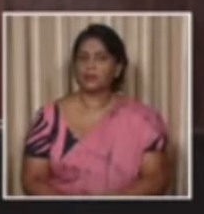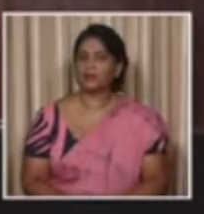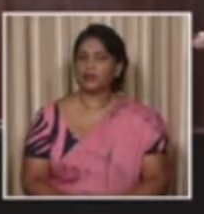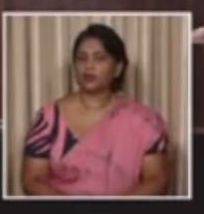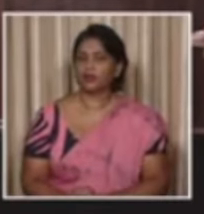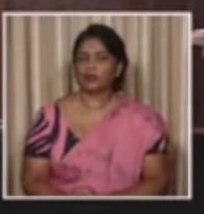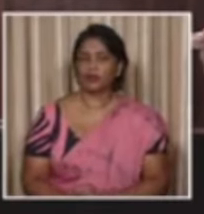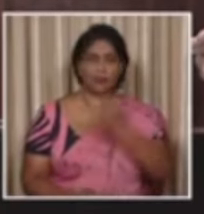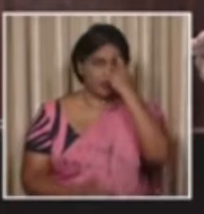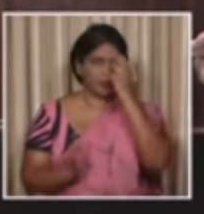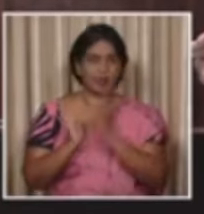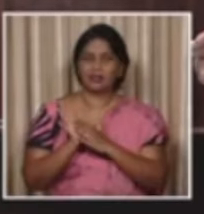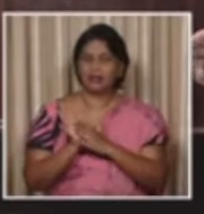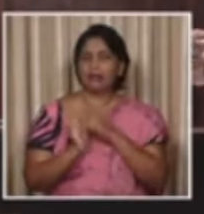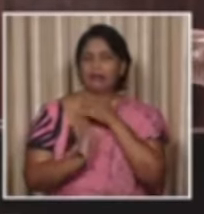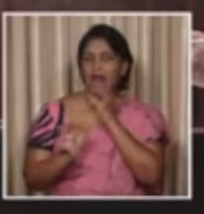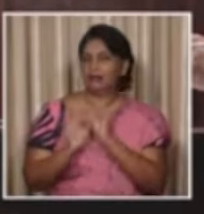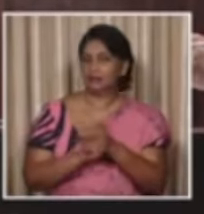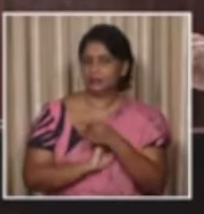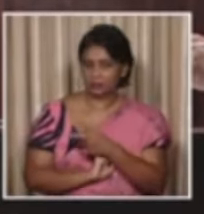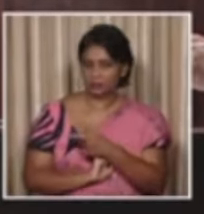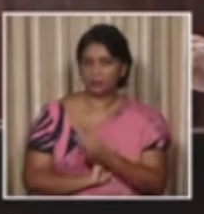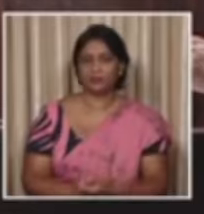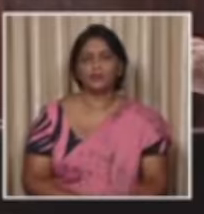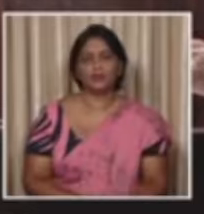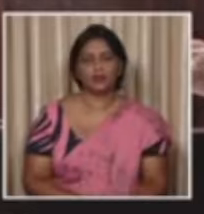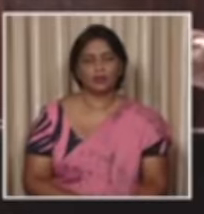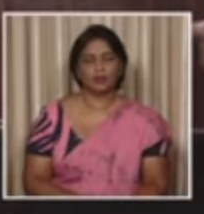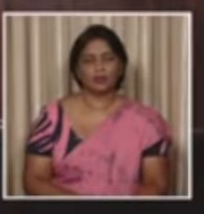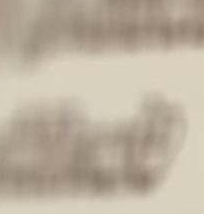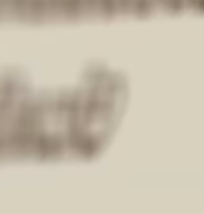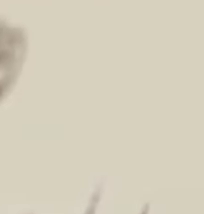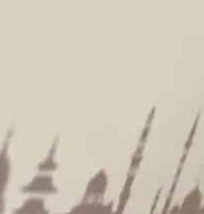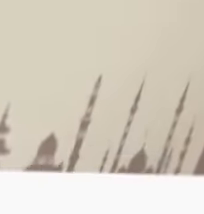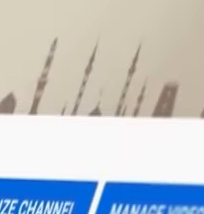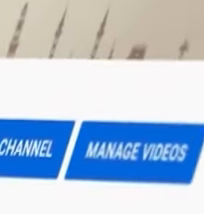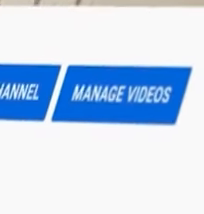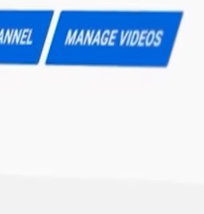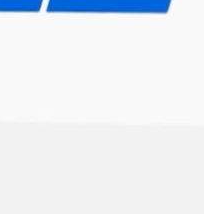කුකුවෙල මාත්‍රේ පාර අංක 156 21 B ධර්ණ